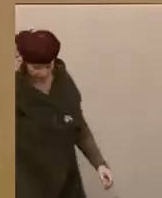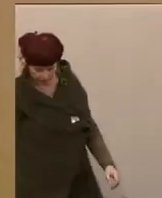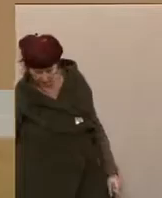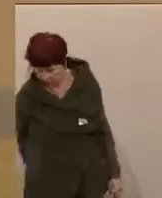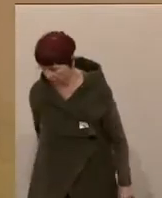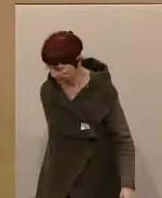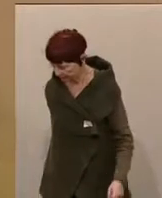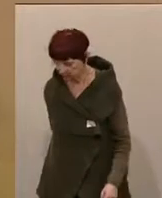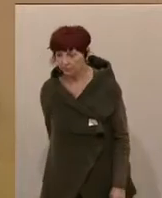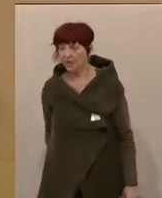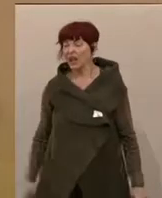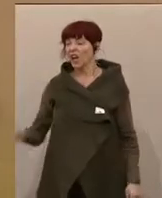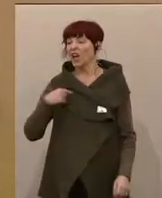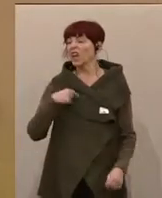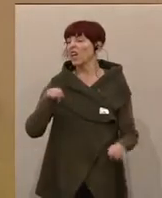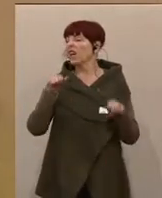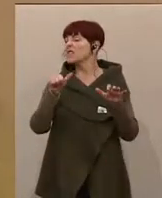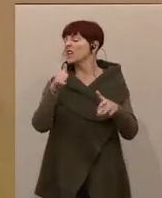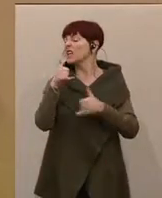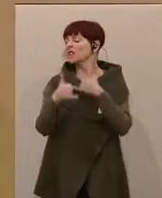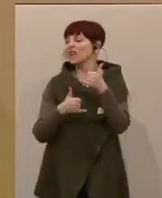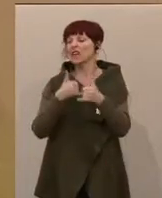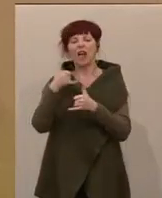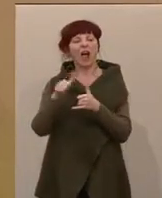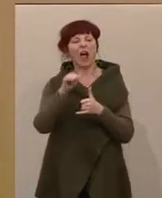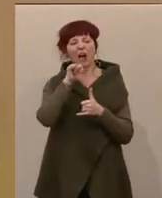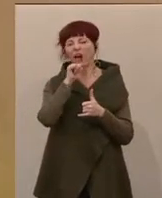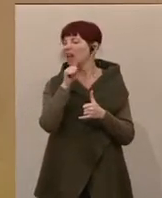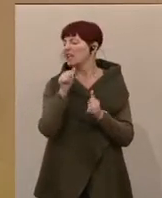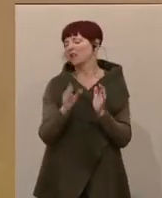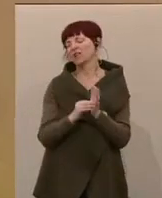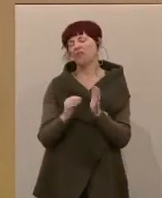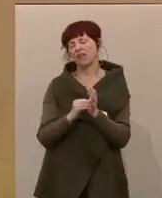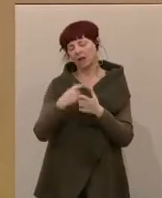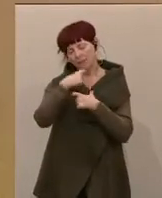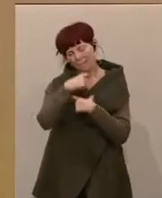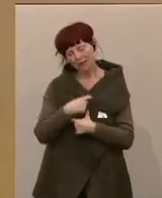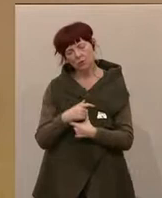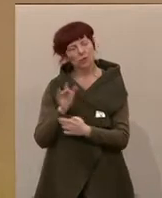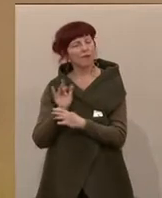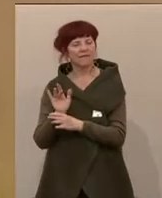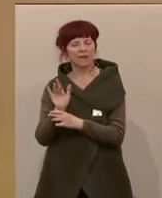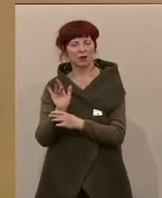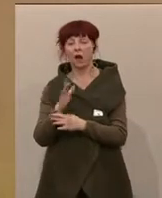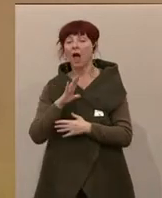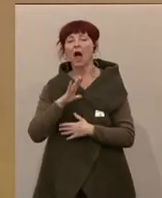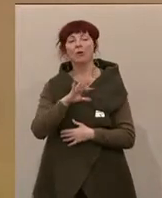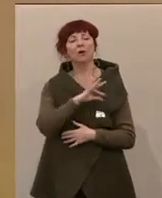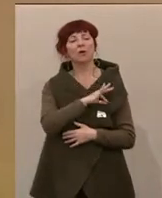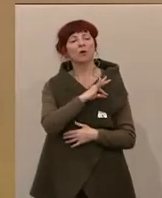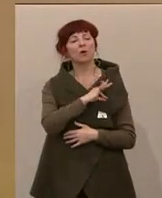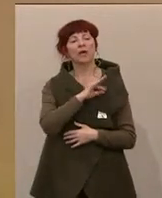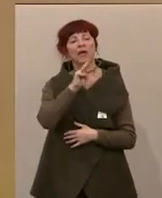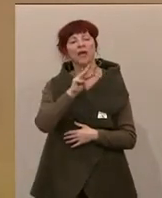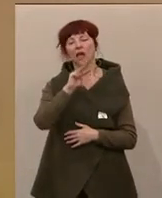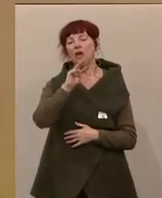Ich hab in 16 Jahren nicht Gebrauch machen müssen von einer persönlichen Erwiderung, aber nachdem der Herr Kollege Stöger mich tatsächlich